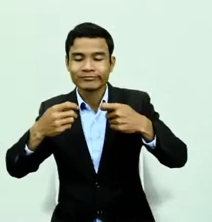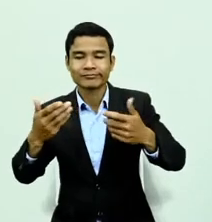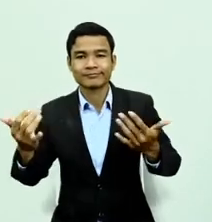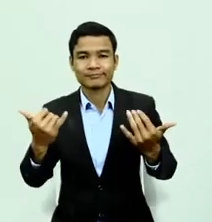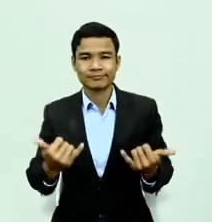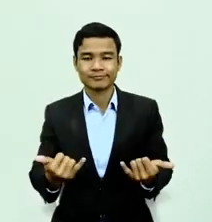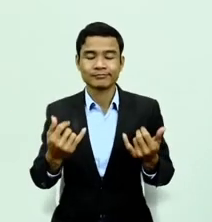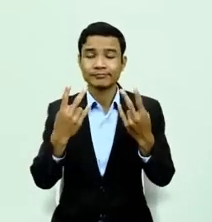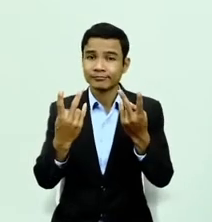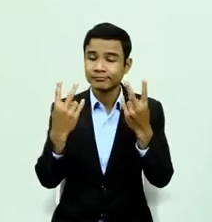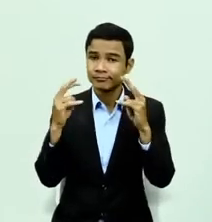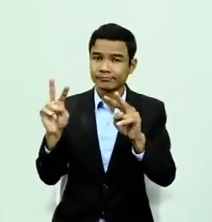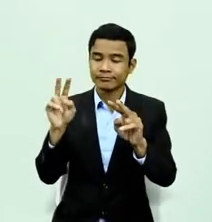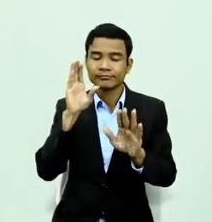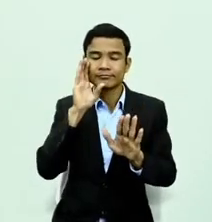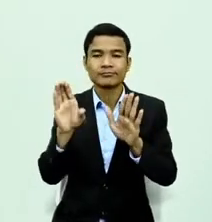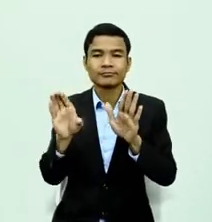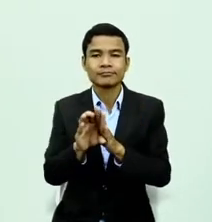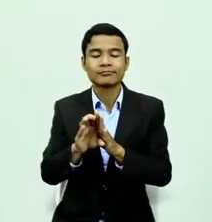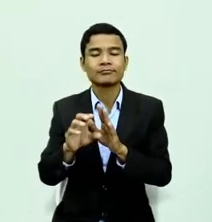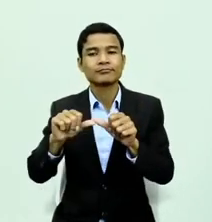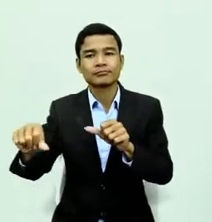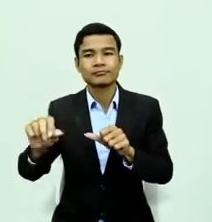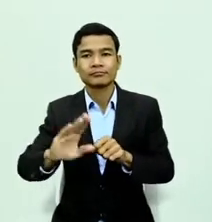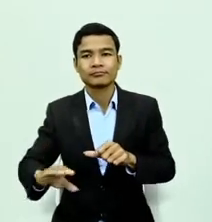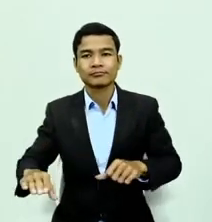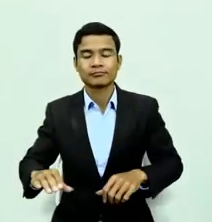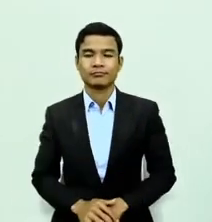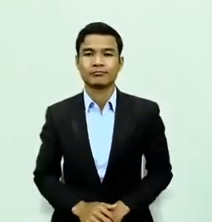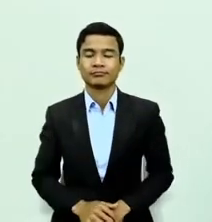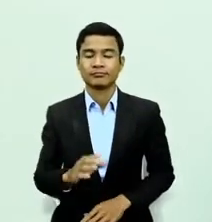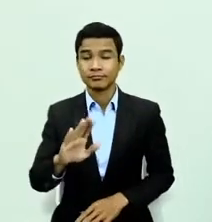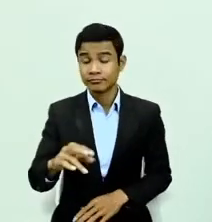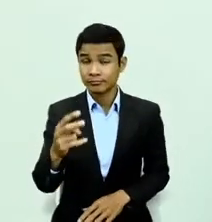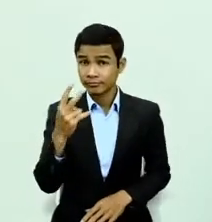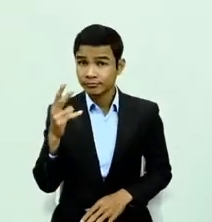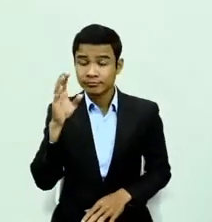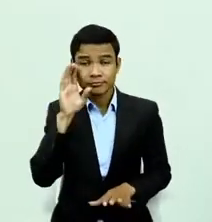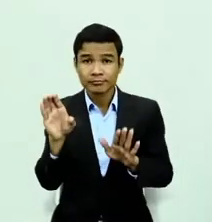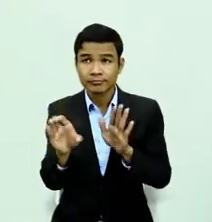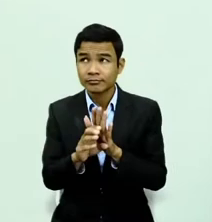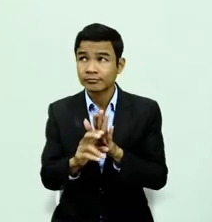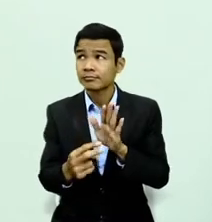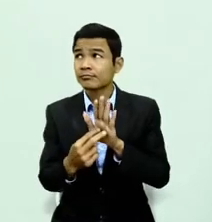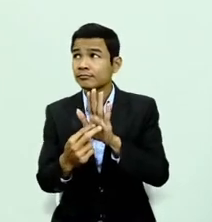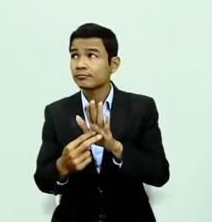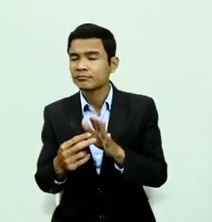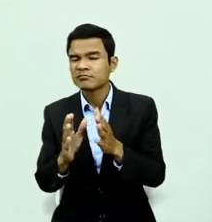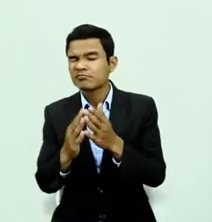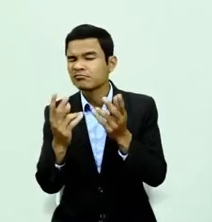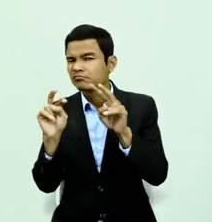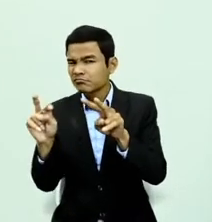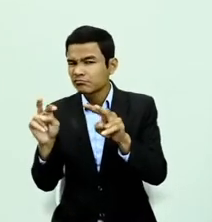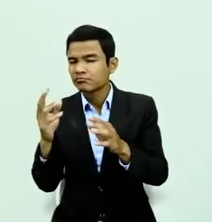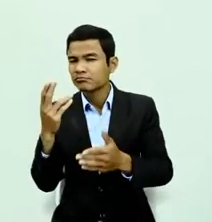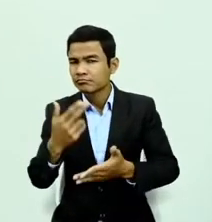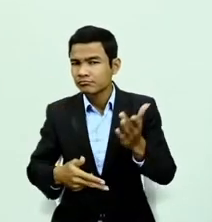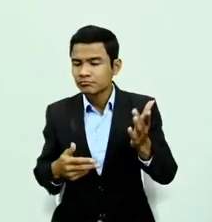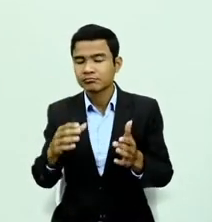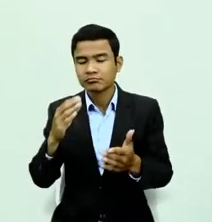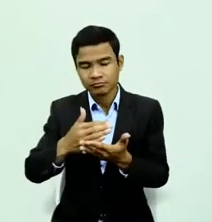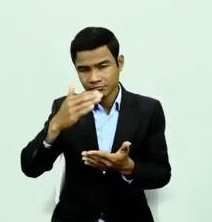từ mớ, rút phiếp bằng tọa tiết. Chà, con khơi rút phiếp nè. Mình khơi như vậy đó con. Chà, mình